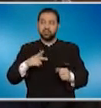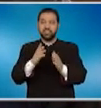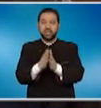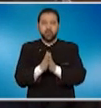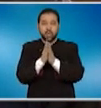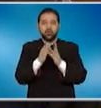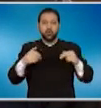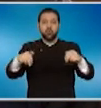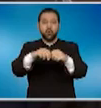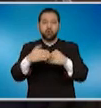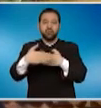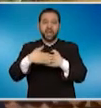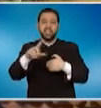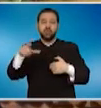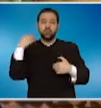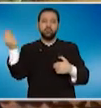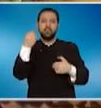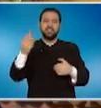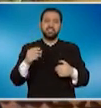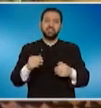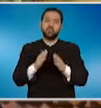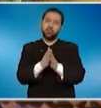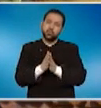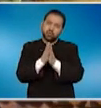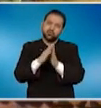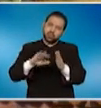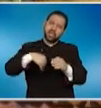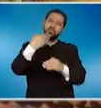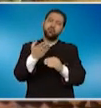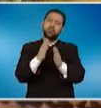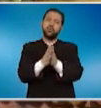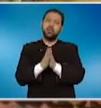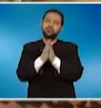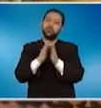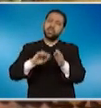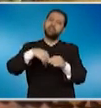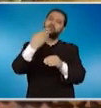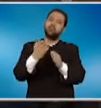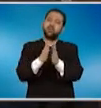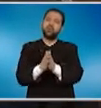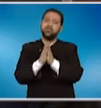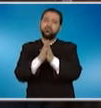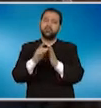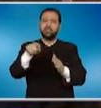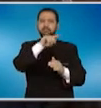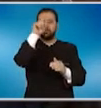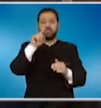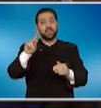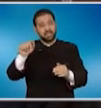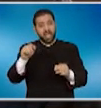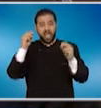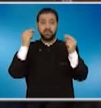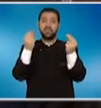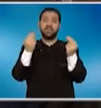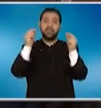mijlocitorul nostru către Dumnezeu. Către Dumnezeu. Mijlocire după mijlocire după mijlocire. Așadar, și vestea cea bună